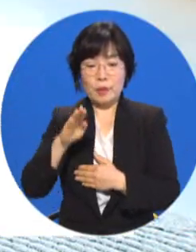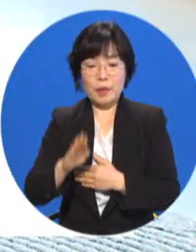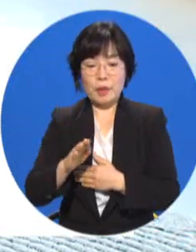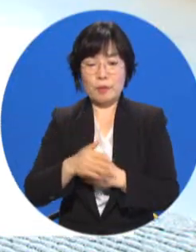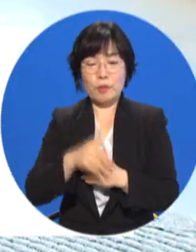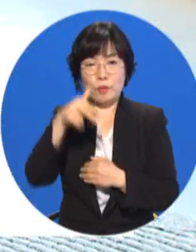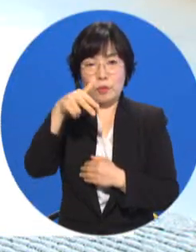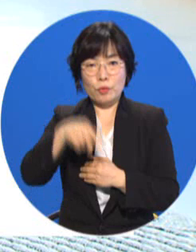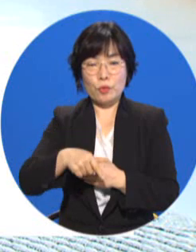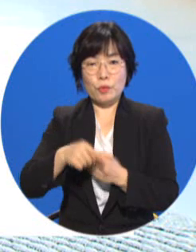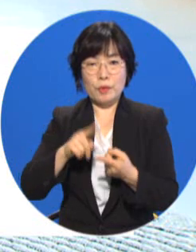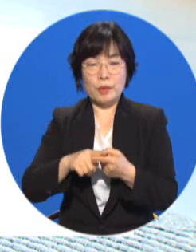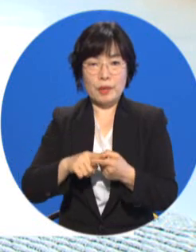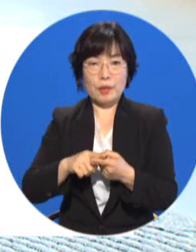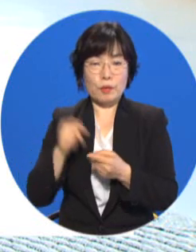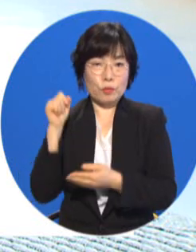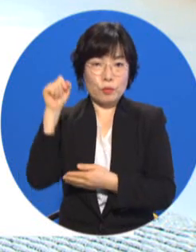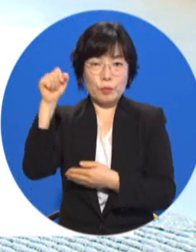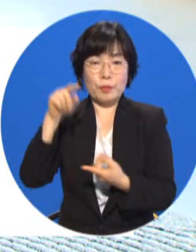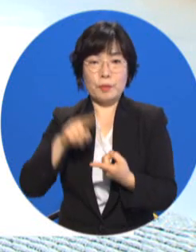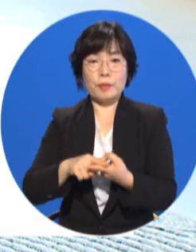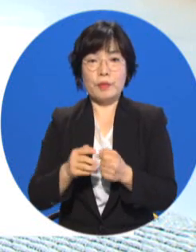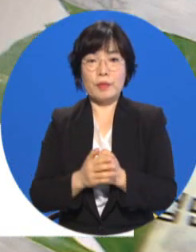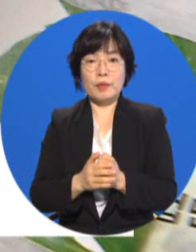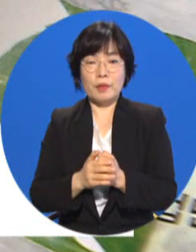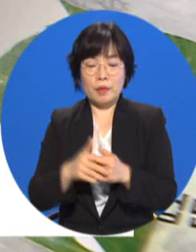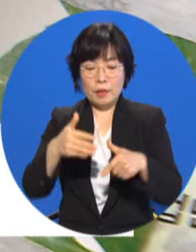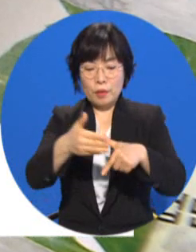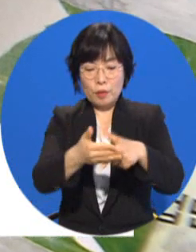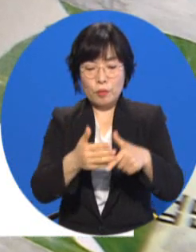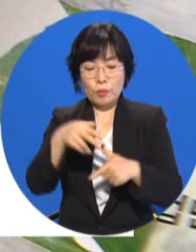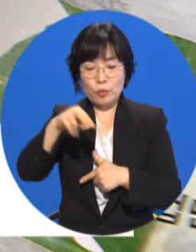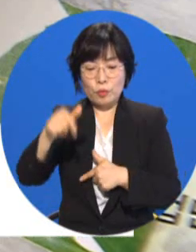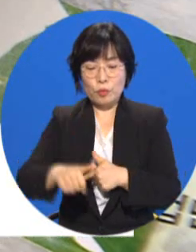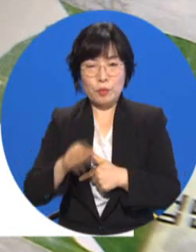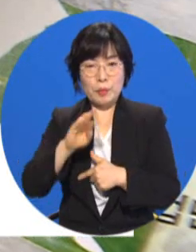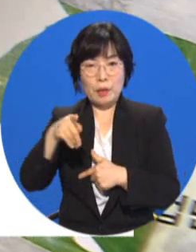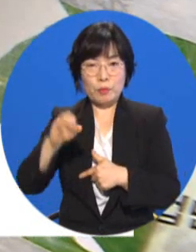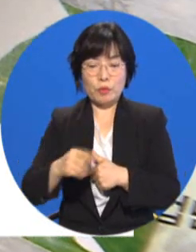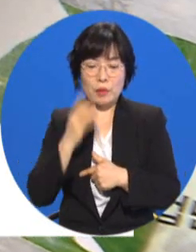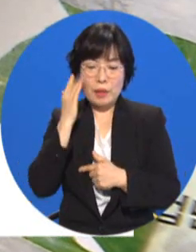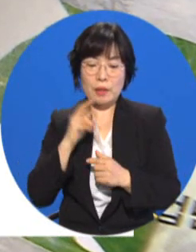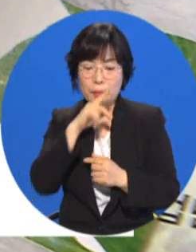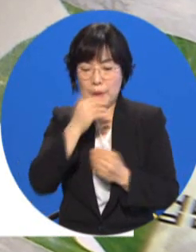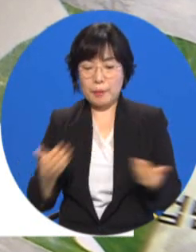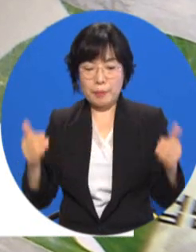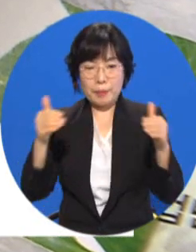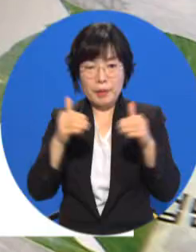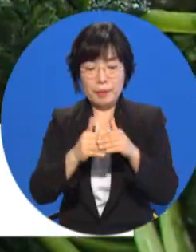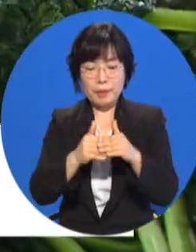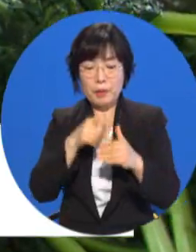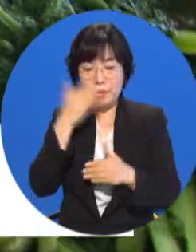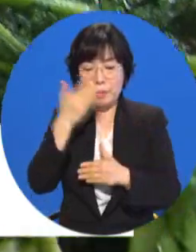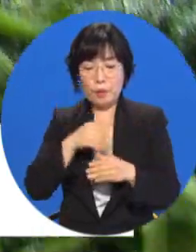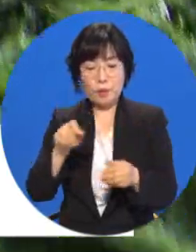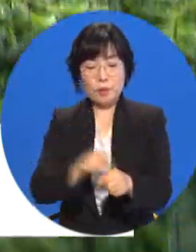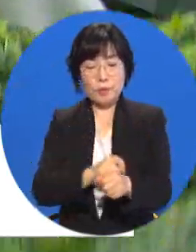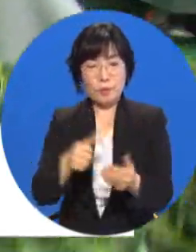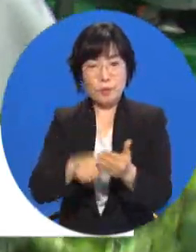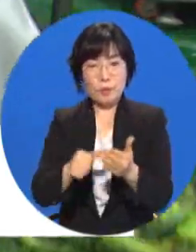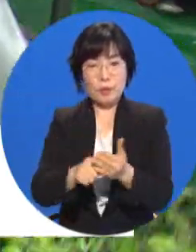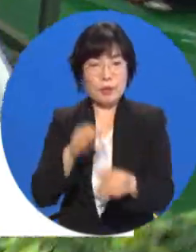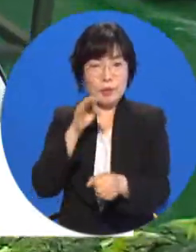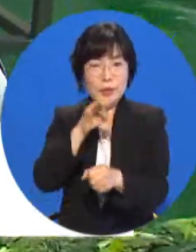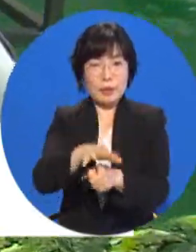선거구에 출마한 더불어민주당 주철현 예비후보는 거문도 해풍숙과 방풍, 갓김치 등 여수 3대 특산품의 소비 촉진을